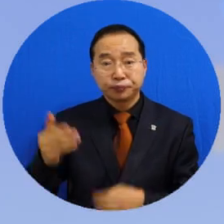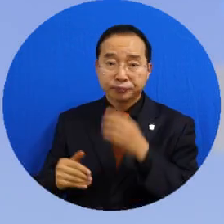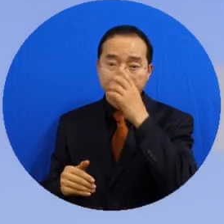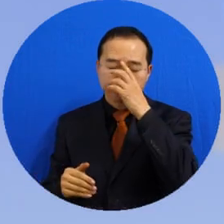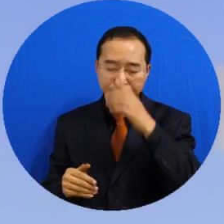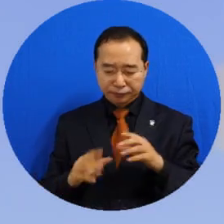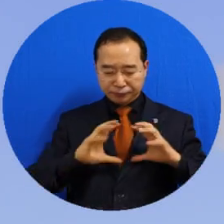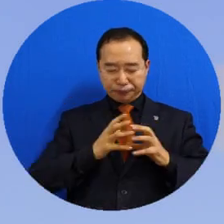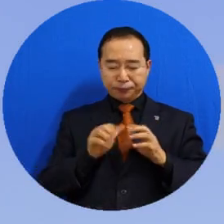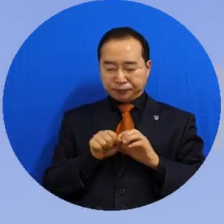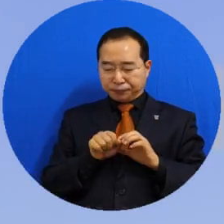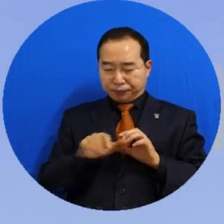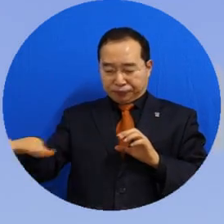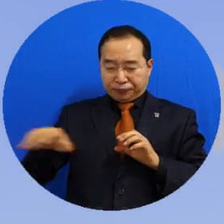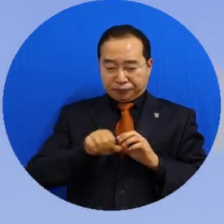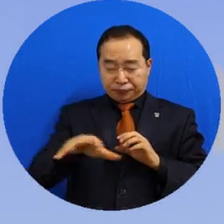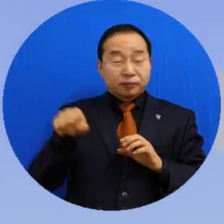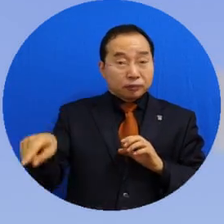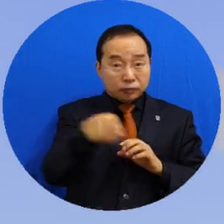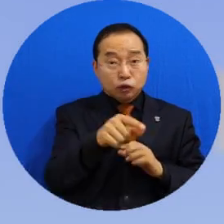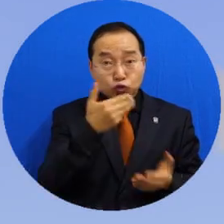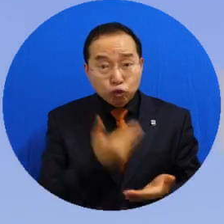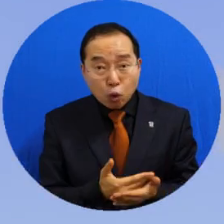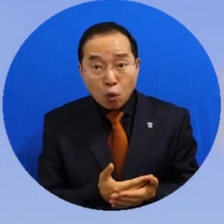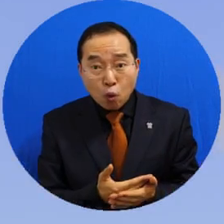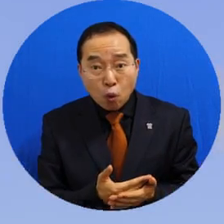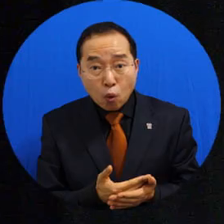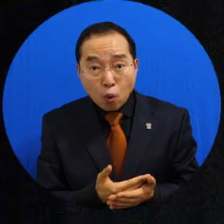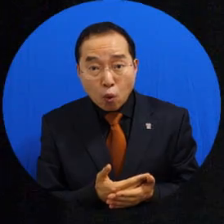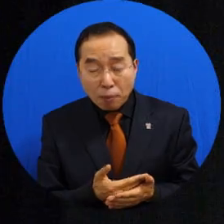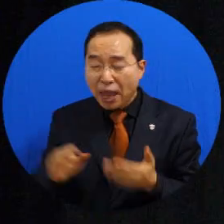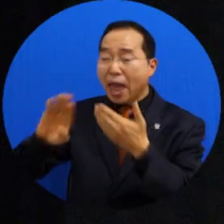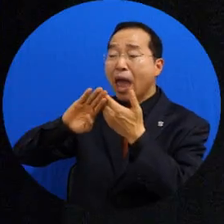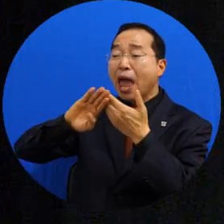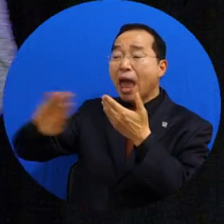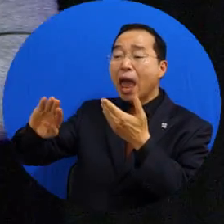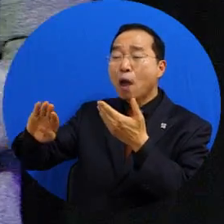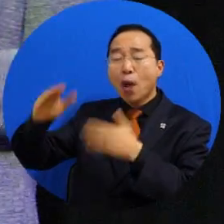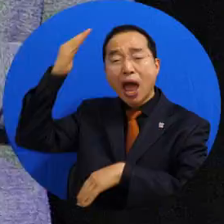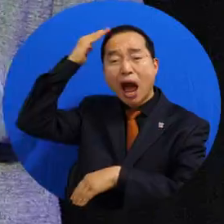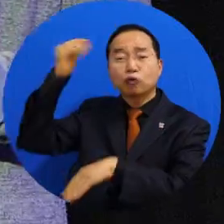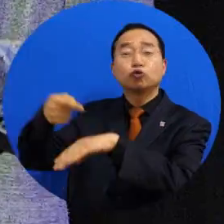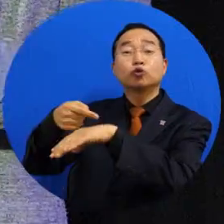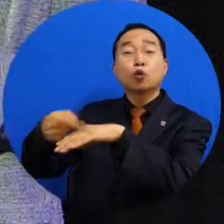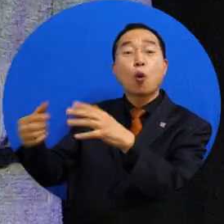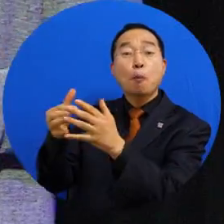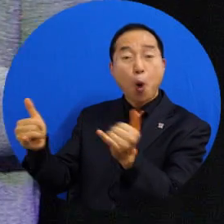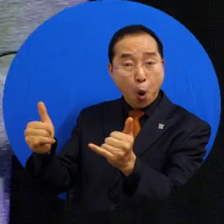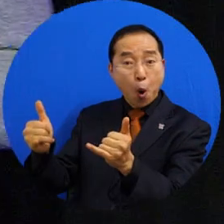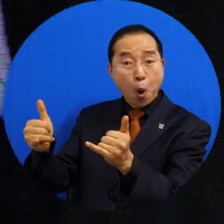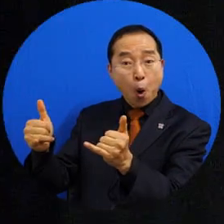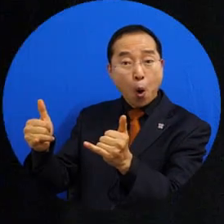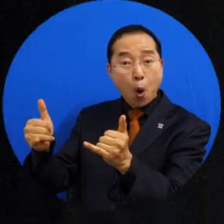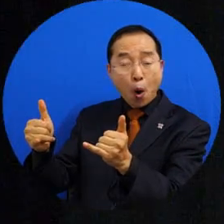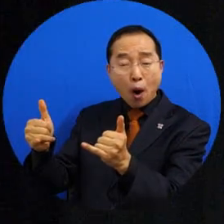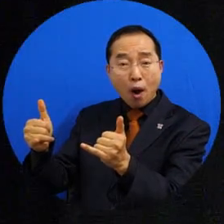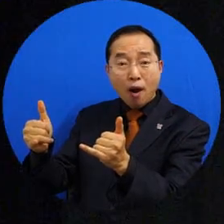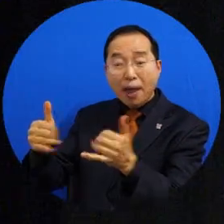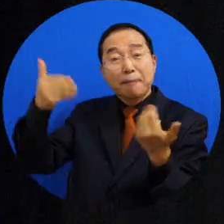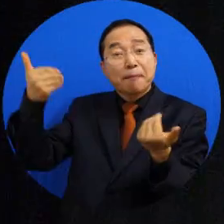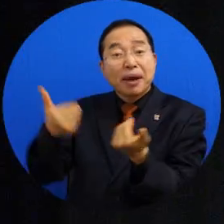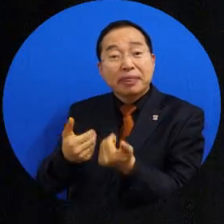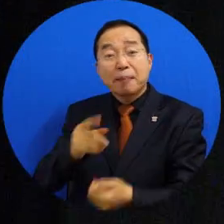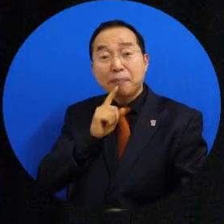디아스포라가 중요하다면 과연 그러면은 제네 동포, 이건 제외 동포를 약간 뒤바꾼 언어